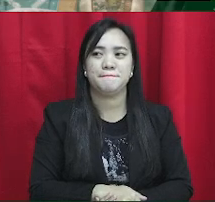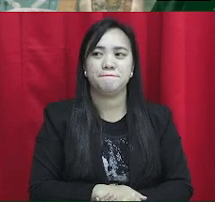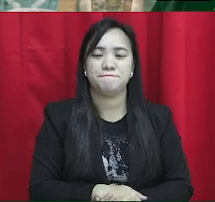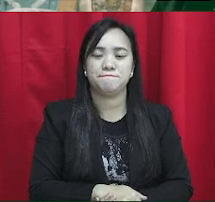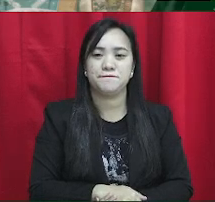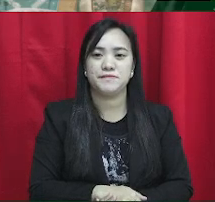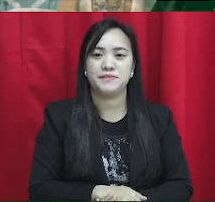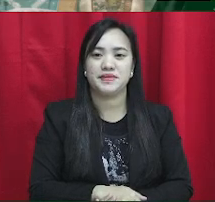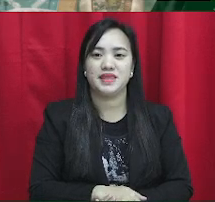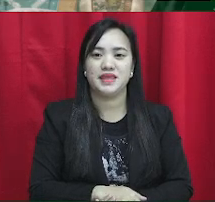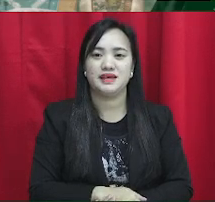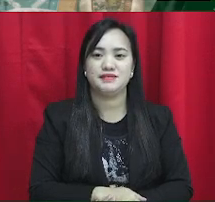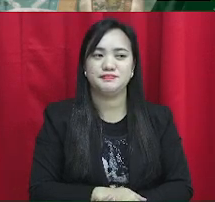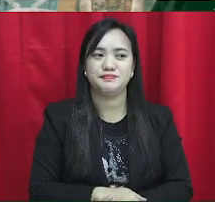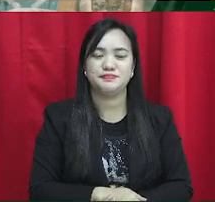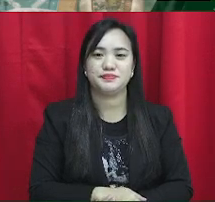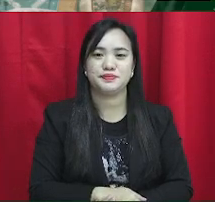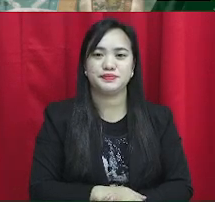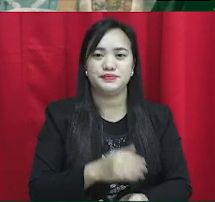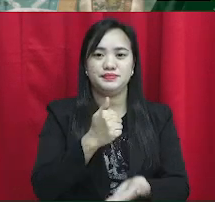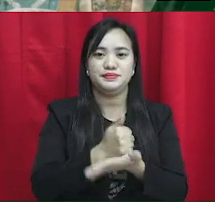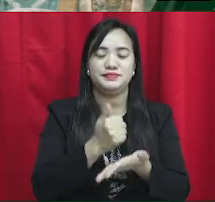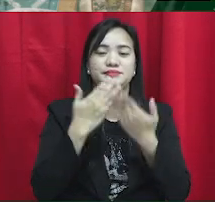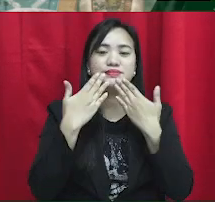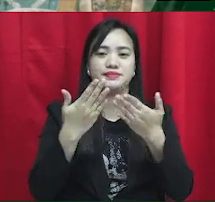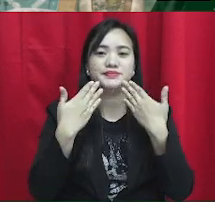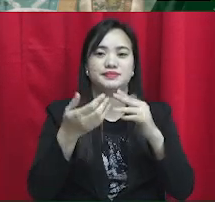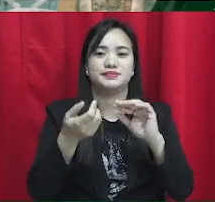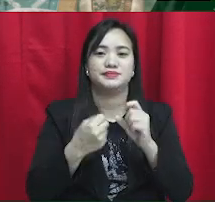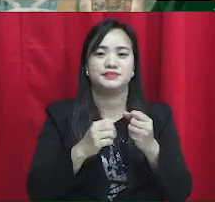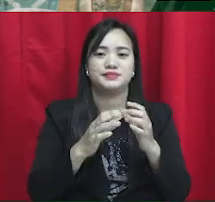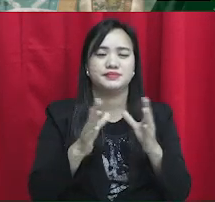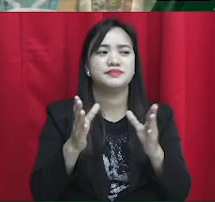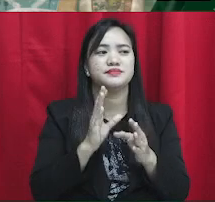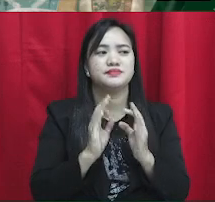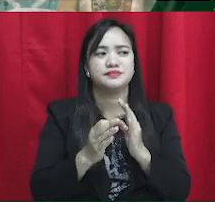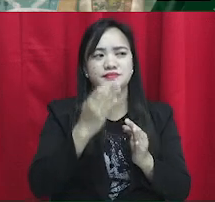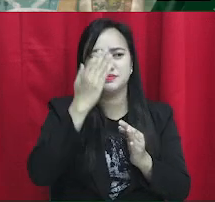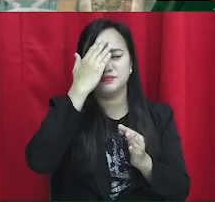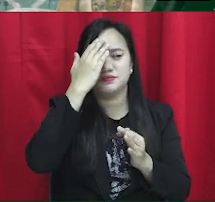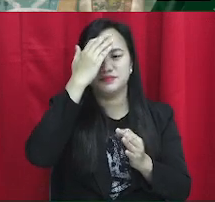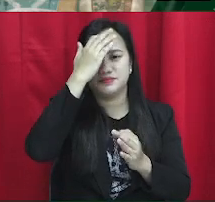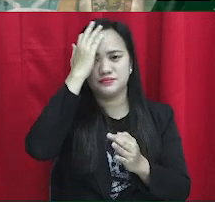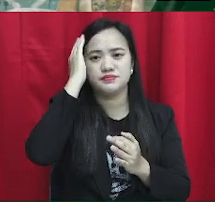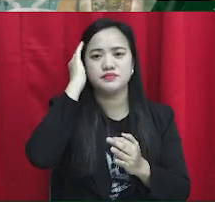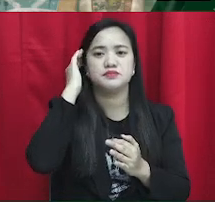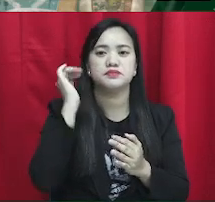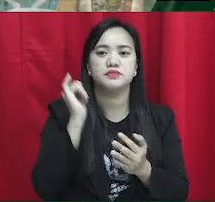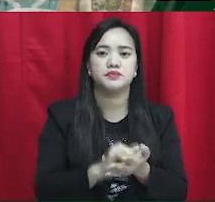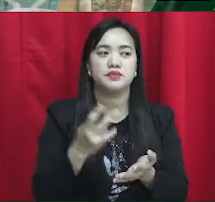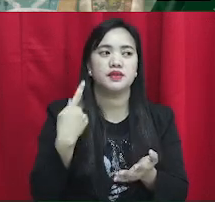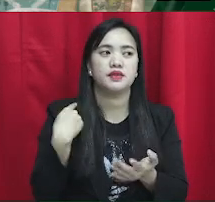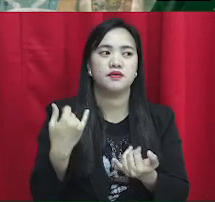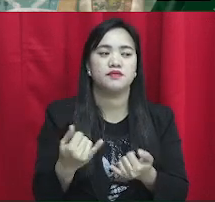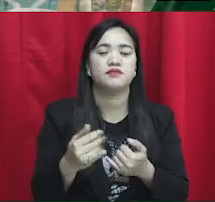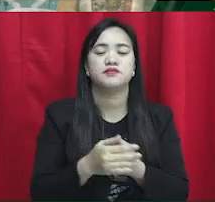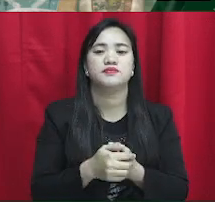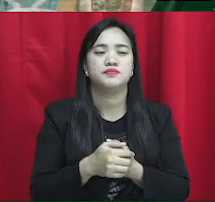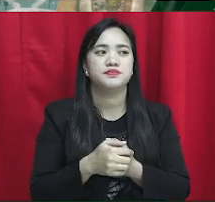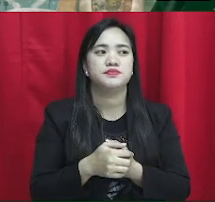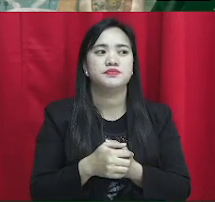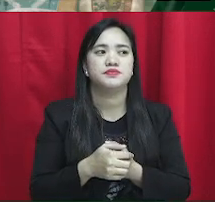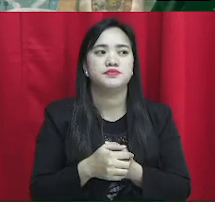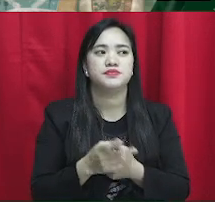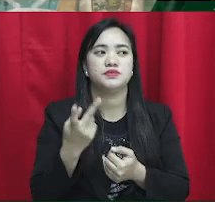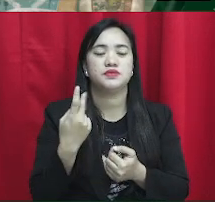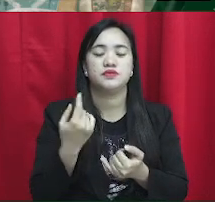amen. Maraming maraming salamat po, Ma'am Marinelli and Ma'am Cynthia. Alam niyo, mga kapatid, talaga naman, matindi yung school na yun, ma'am. Hanggang ngayon, may